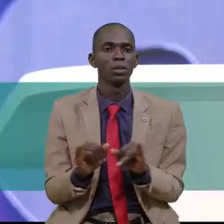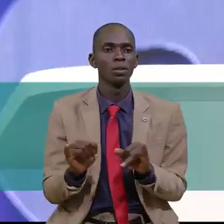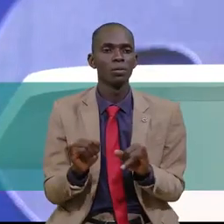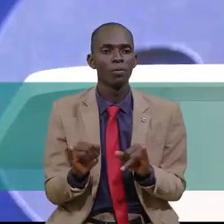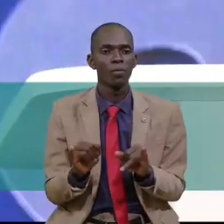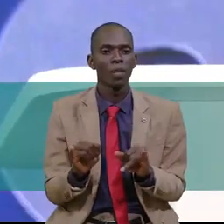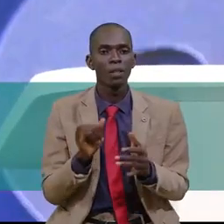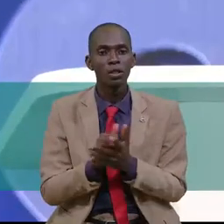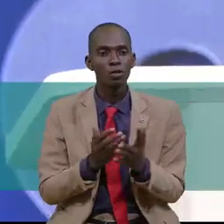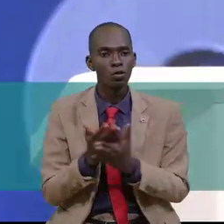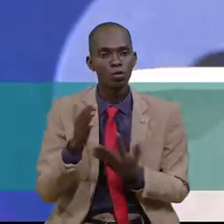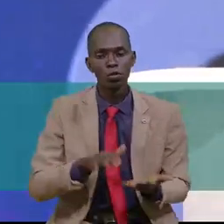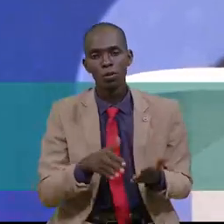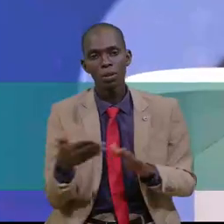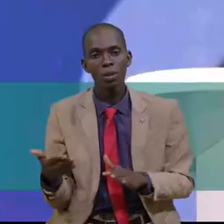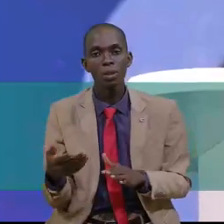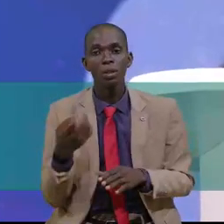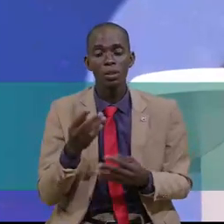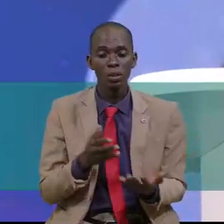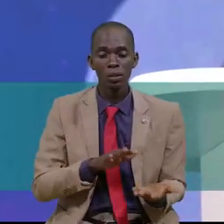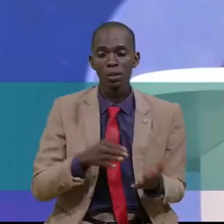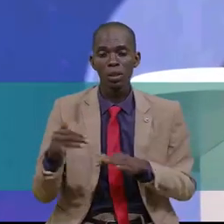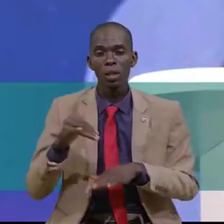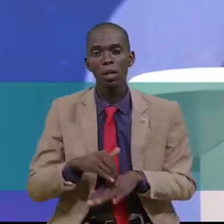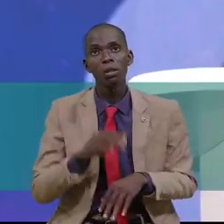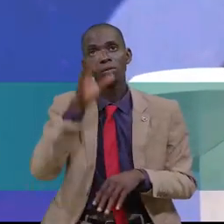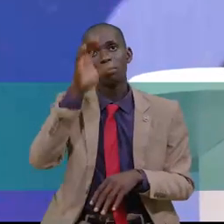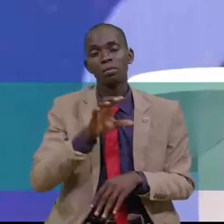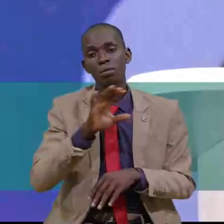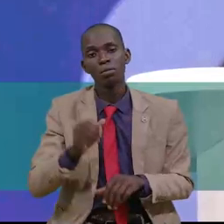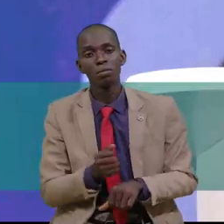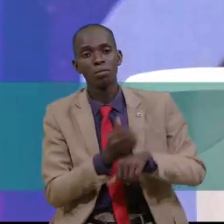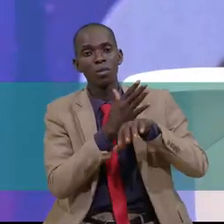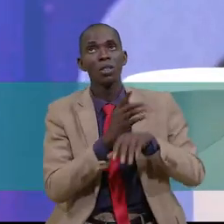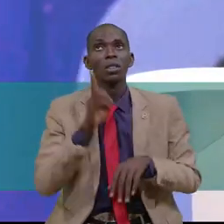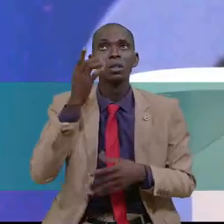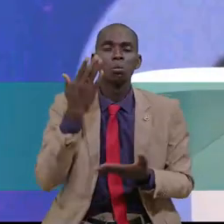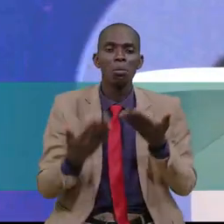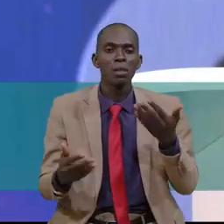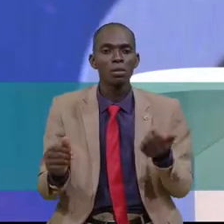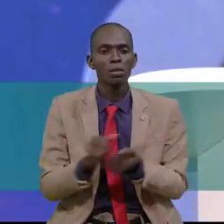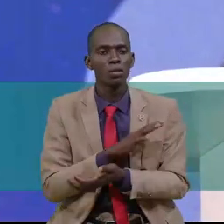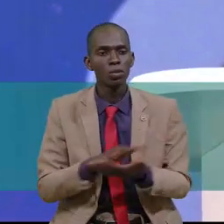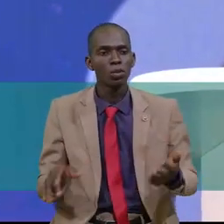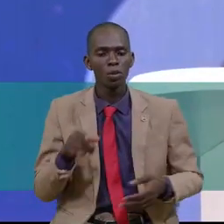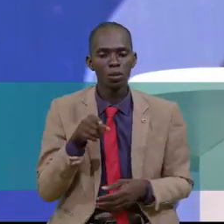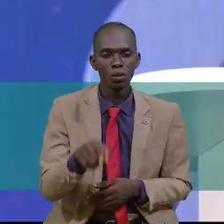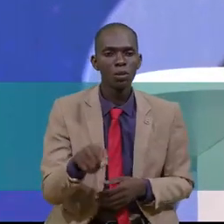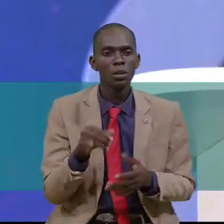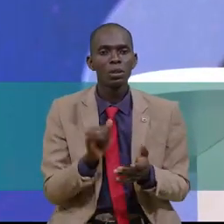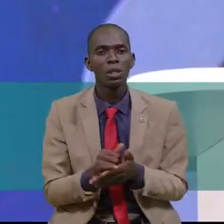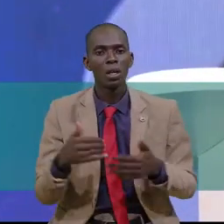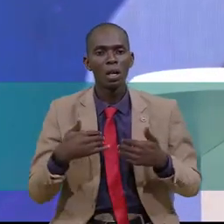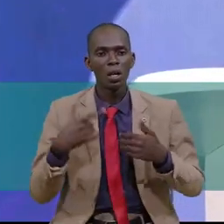Afin que par la mort, il la mort au calvaire, et il anéantit celui qui a